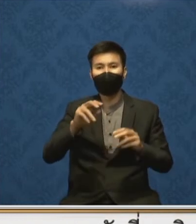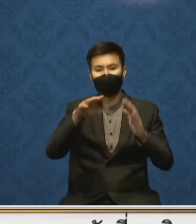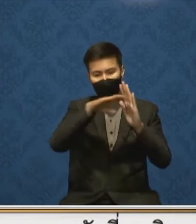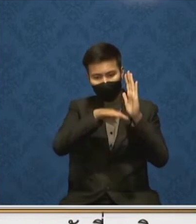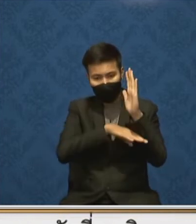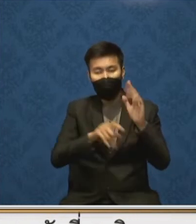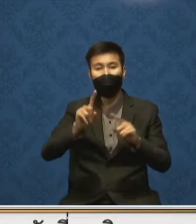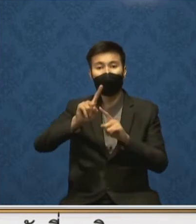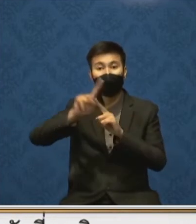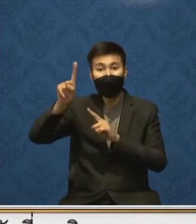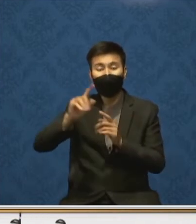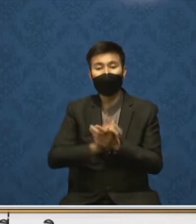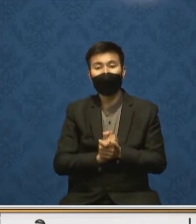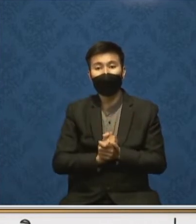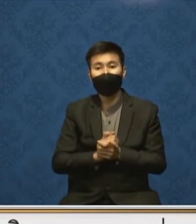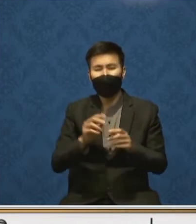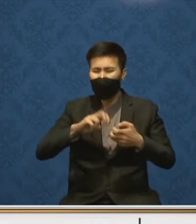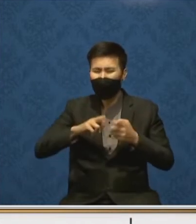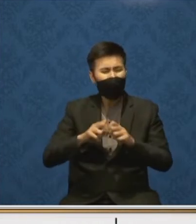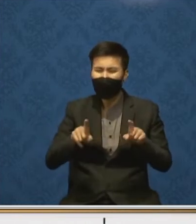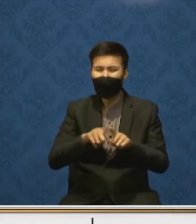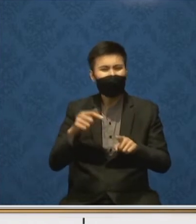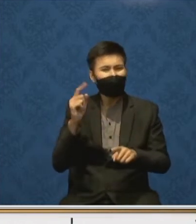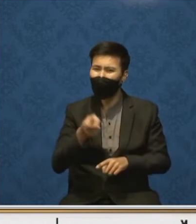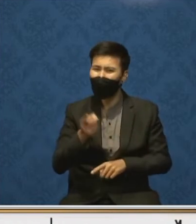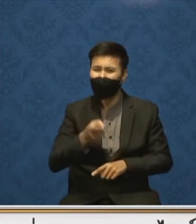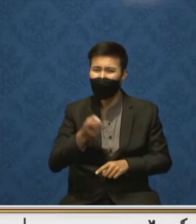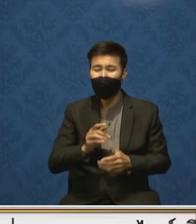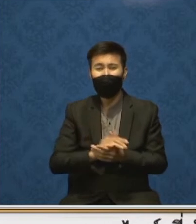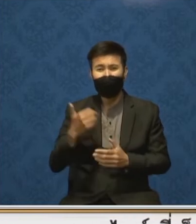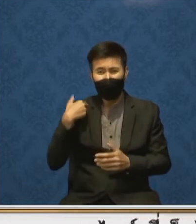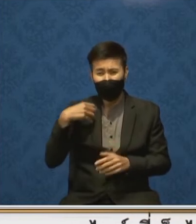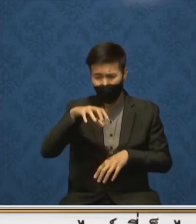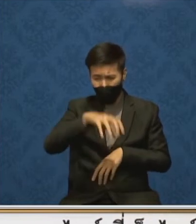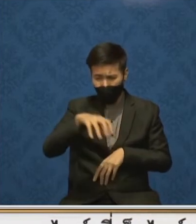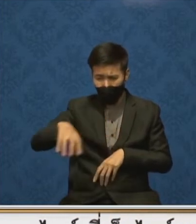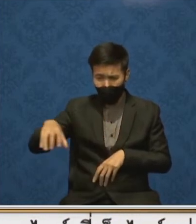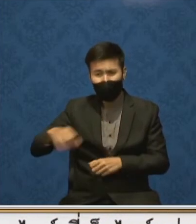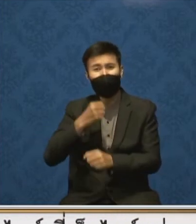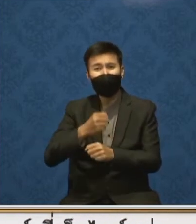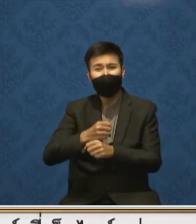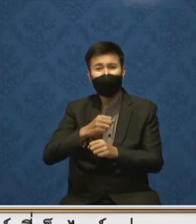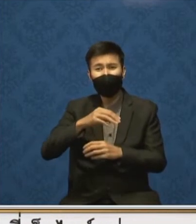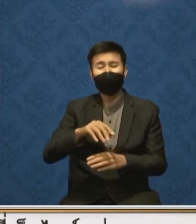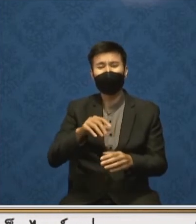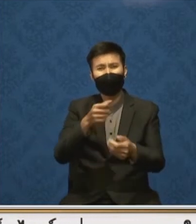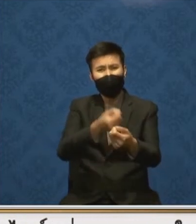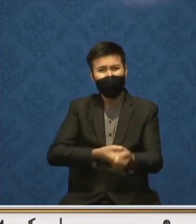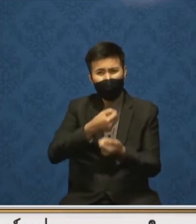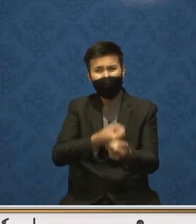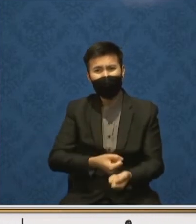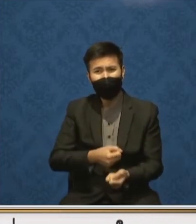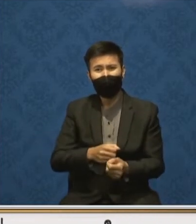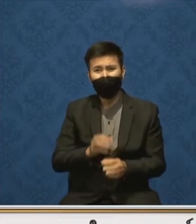บเดินก็คือว่าหล Sufi เลยหลหนวยงานทํามากนะคะอย่างคนาคารมาเดตพันท์ารมัน POL